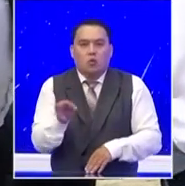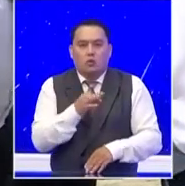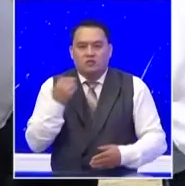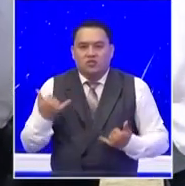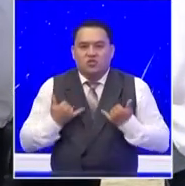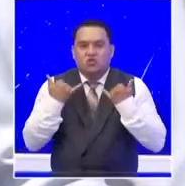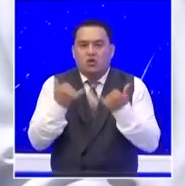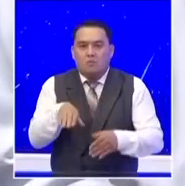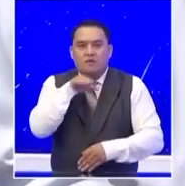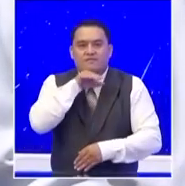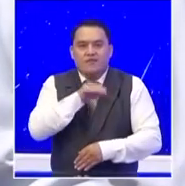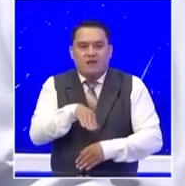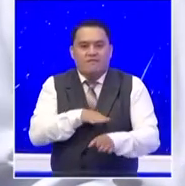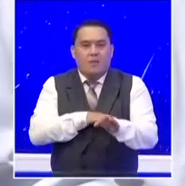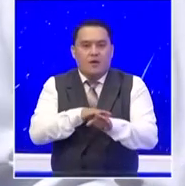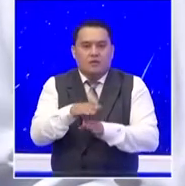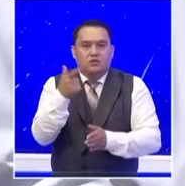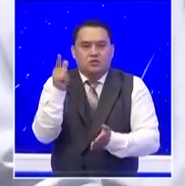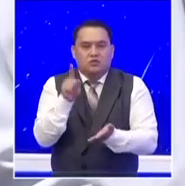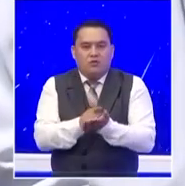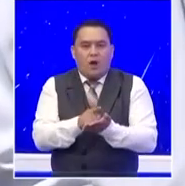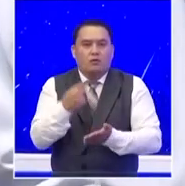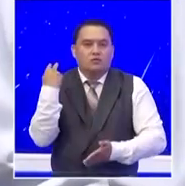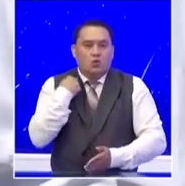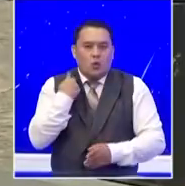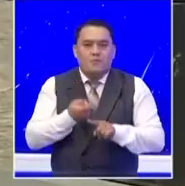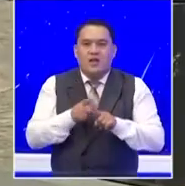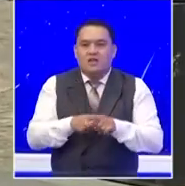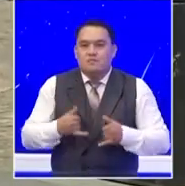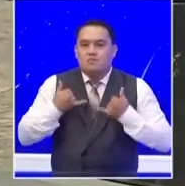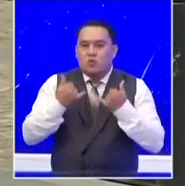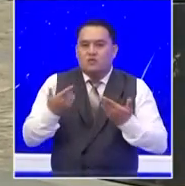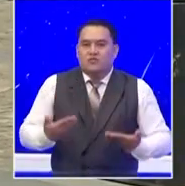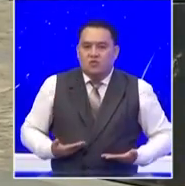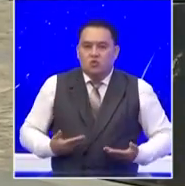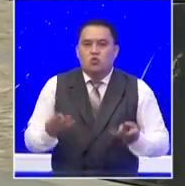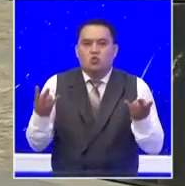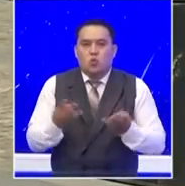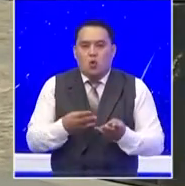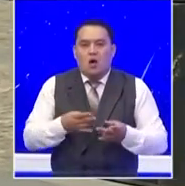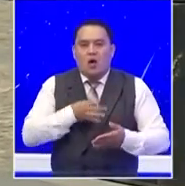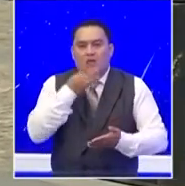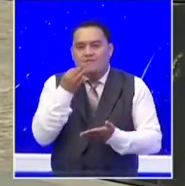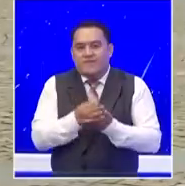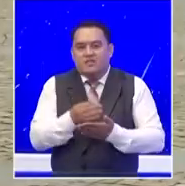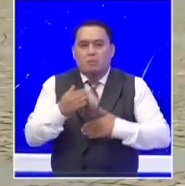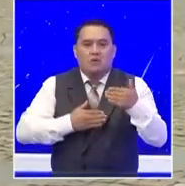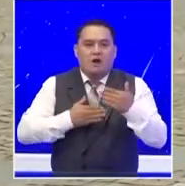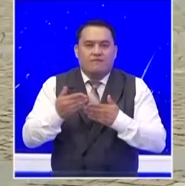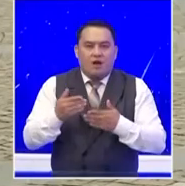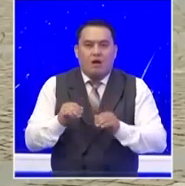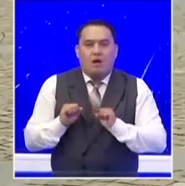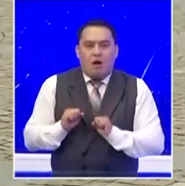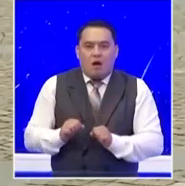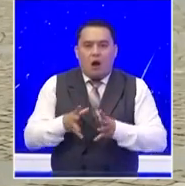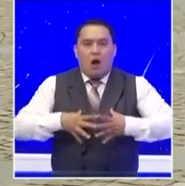всегда с честью и профессионализмом выполняют свой долг. Вы посвятили свою жизнь нужной и ответственной профессии –